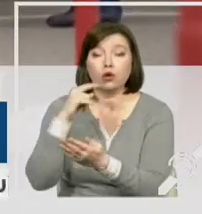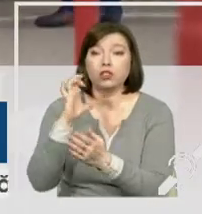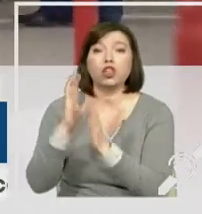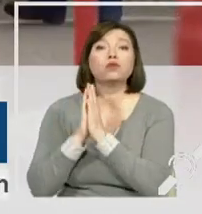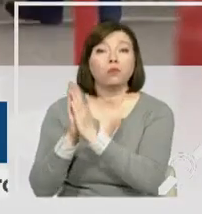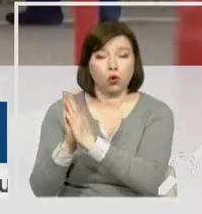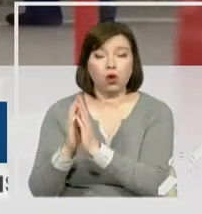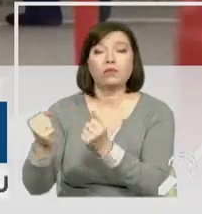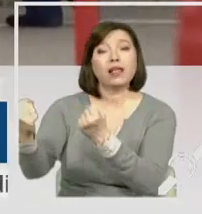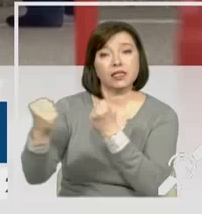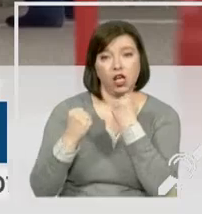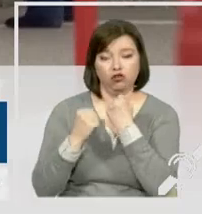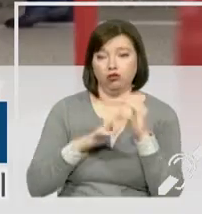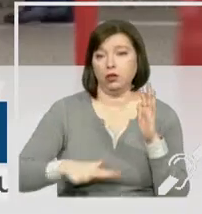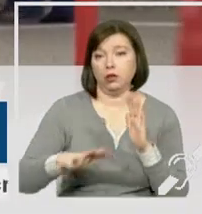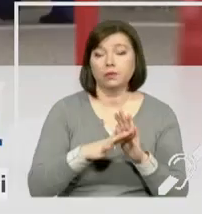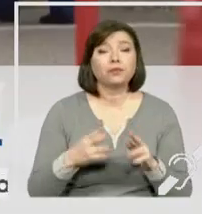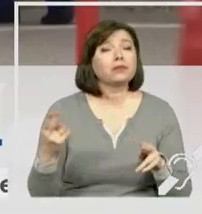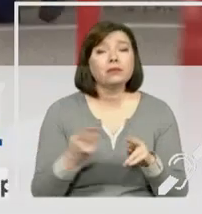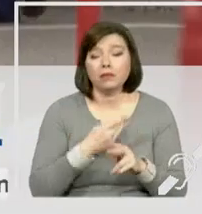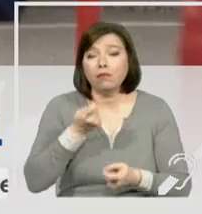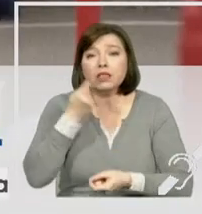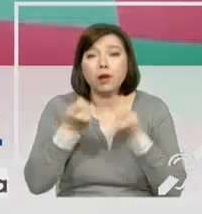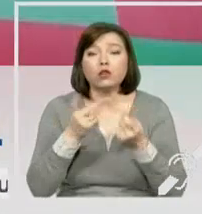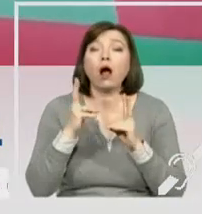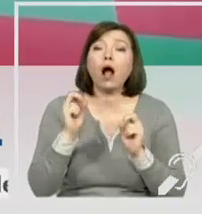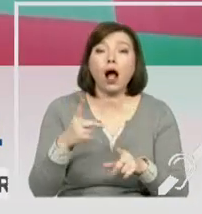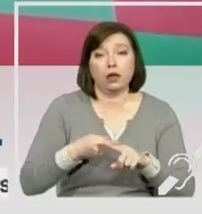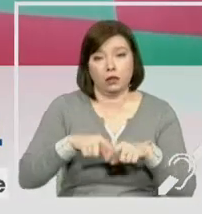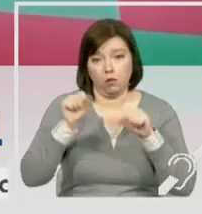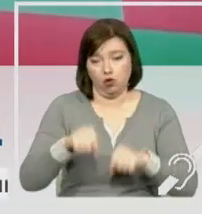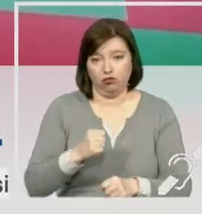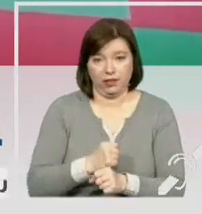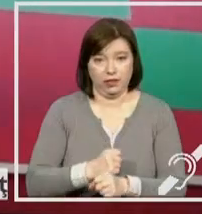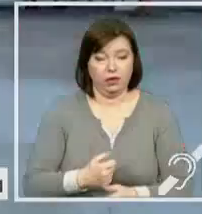rugămintea să protejeze regiunea, fără a preciza în ce mod ar urma să aibă loc acest lucru.